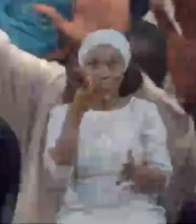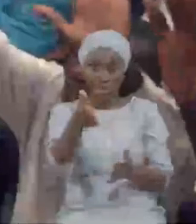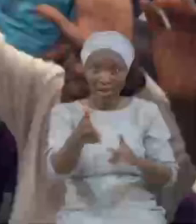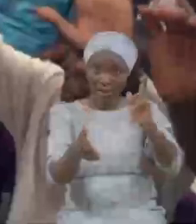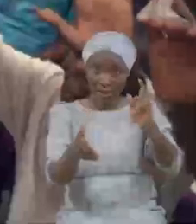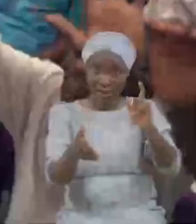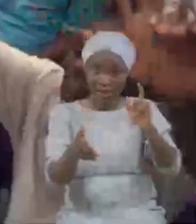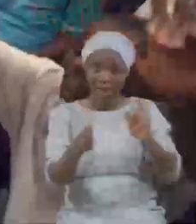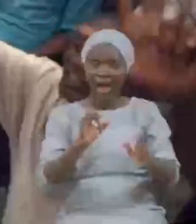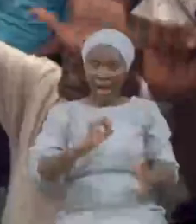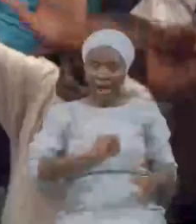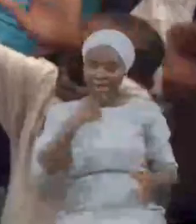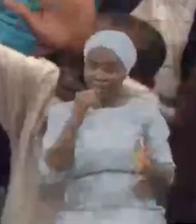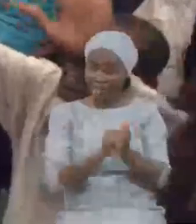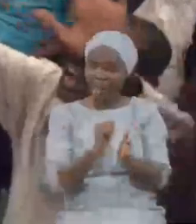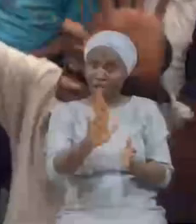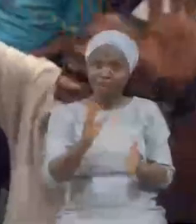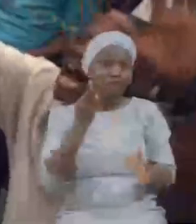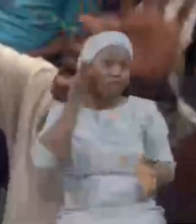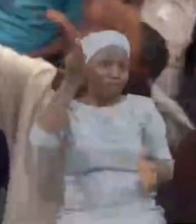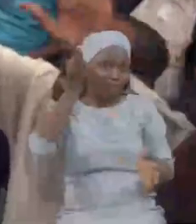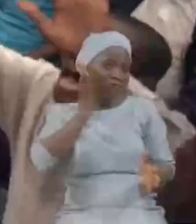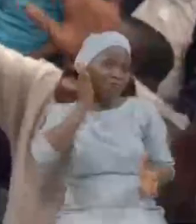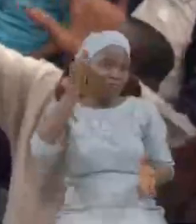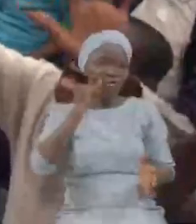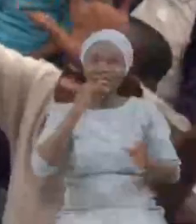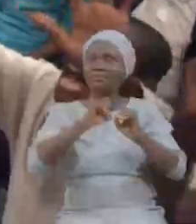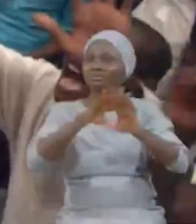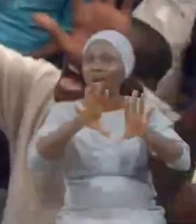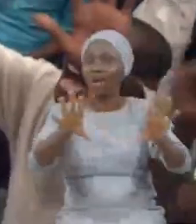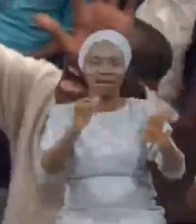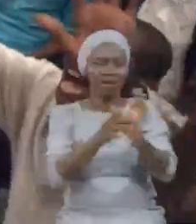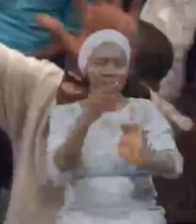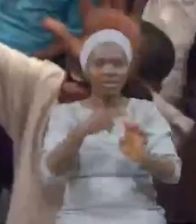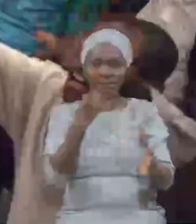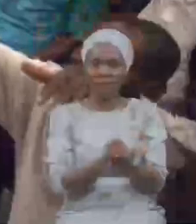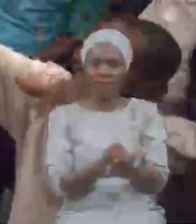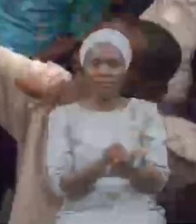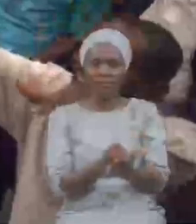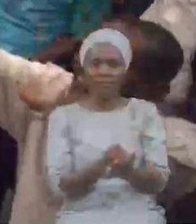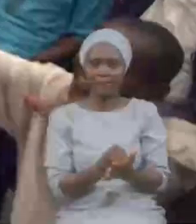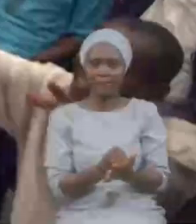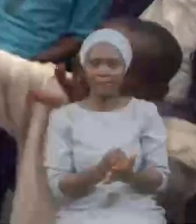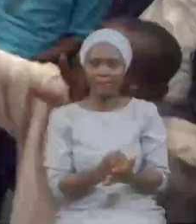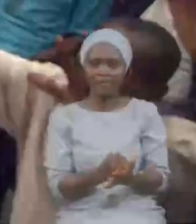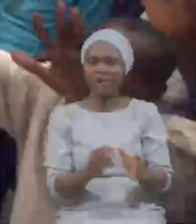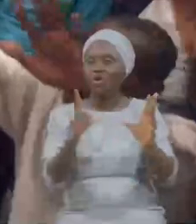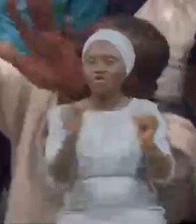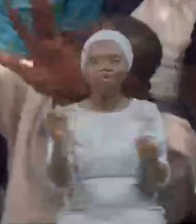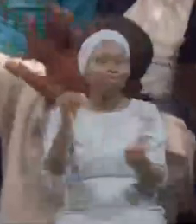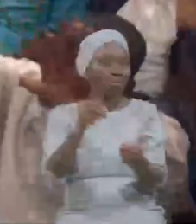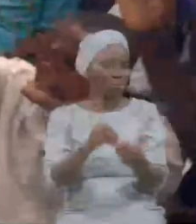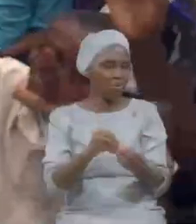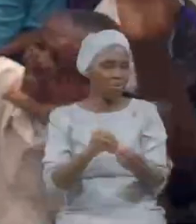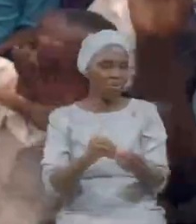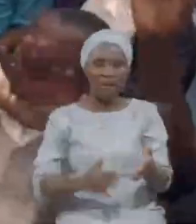je parle. Je dis, votre futur est brillant. 1. Plus